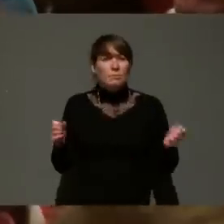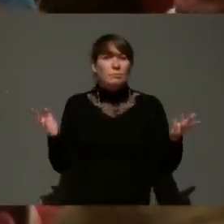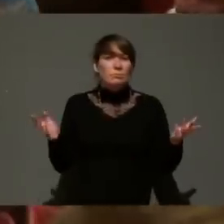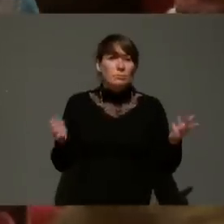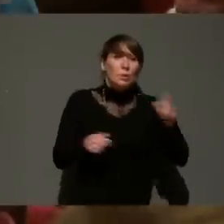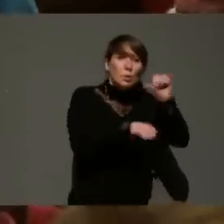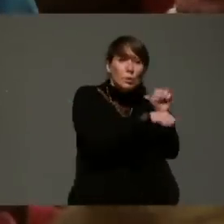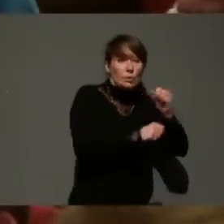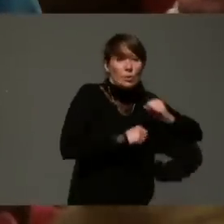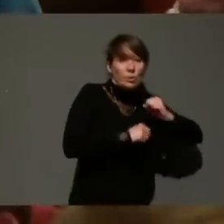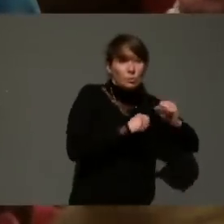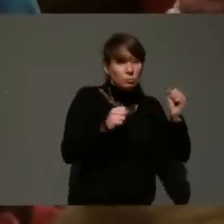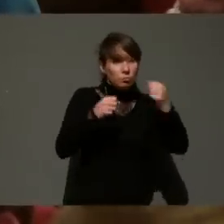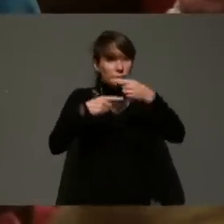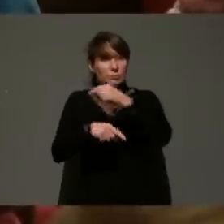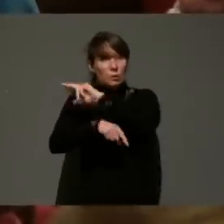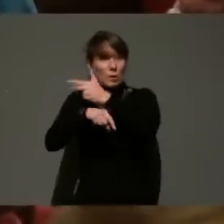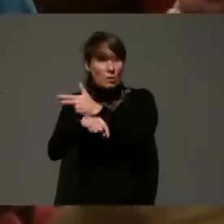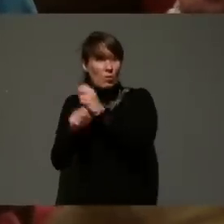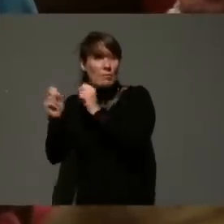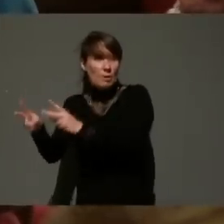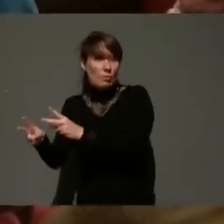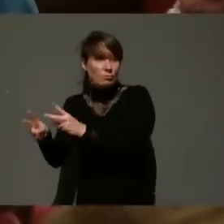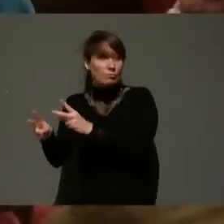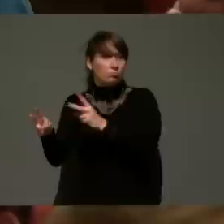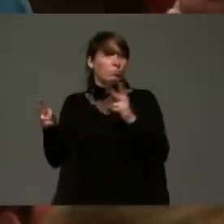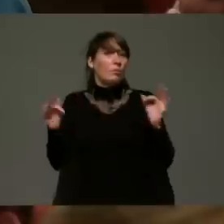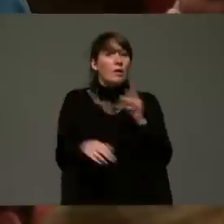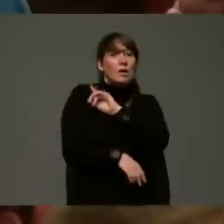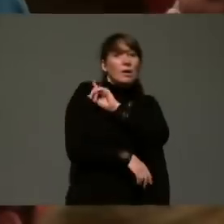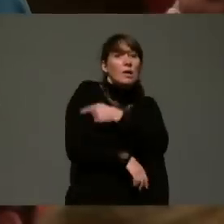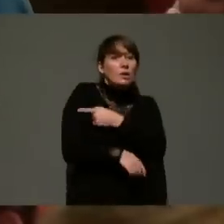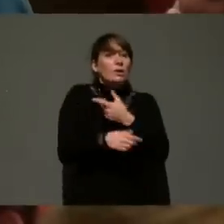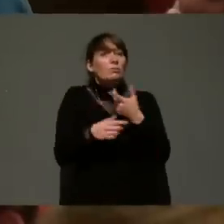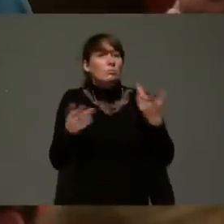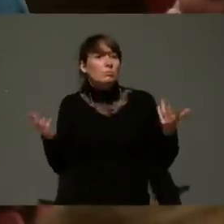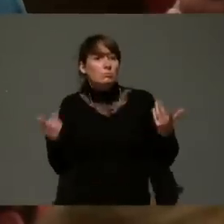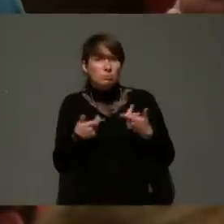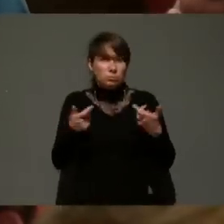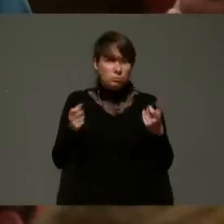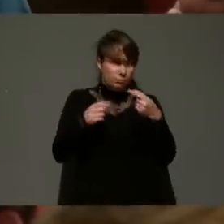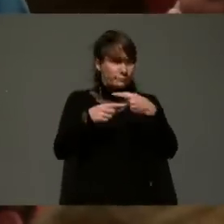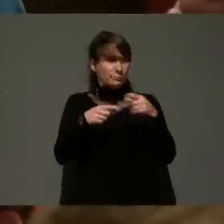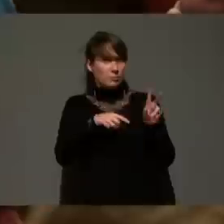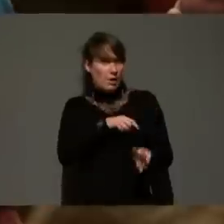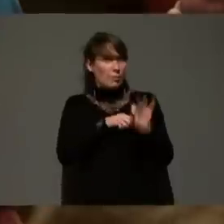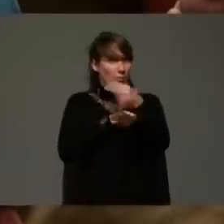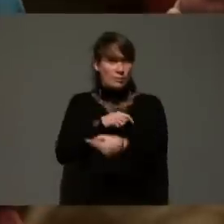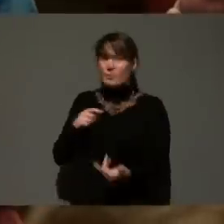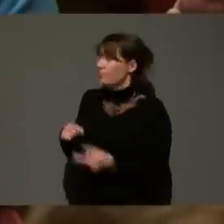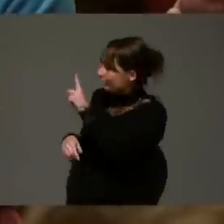course à pied, c'est trois heures de vélo en dépense énergétique. Est-ce que c'est, pour toi, c'est... Ça tient la route, comme on dit. Alors là, je t'avoue que